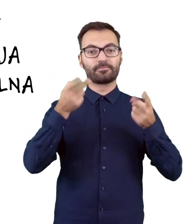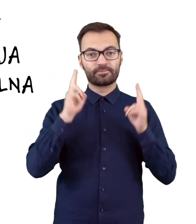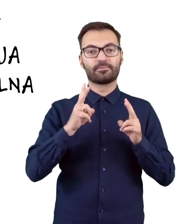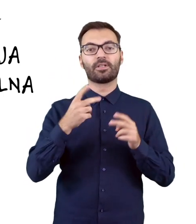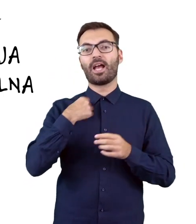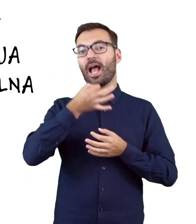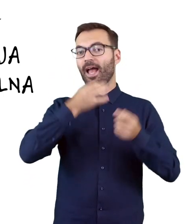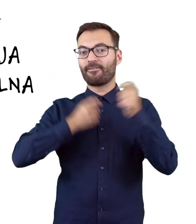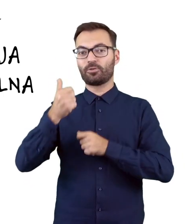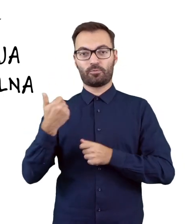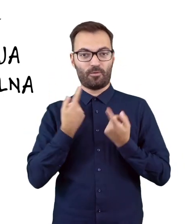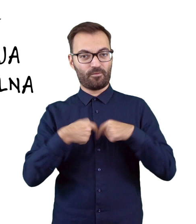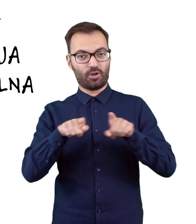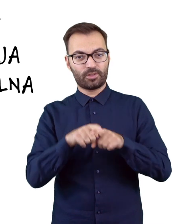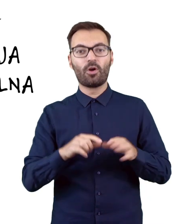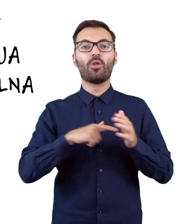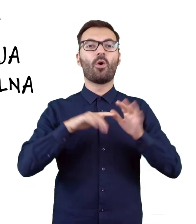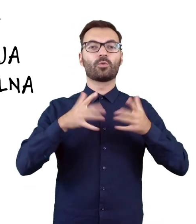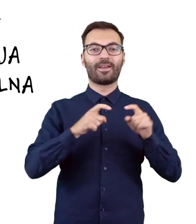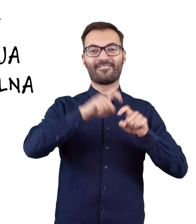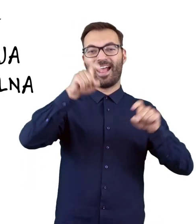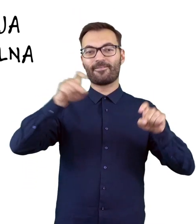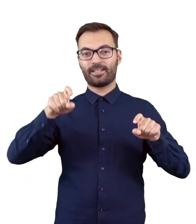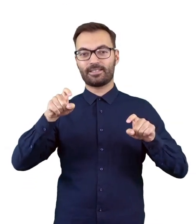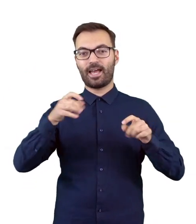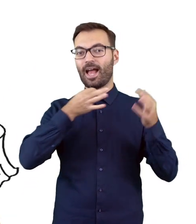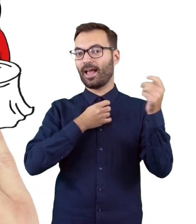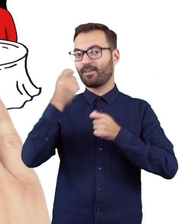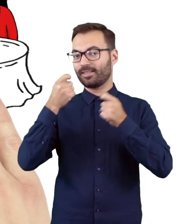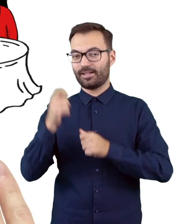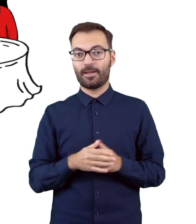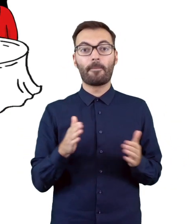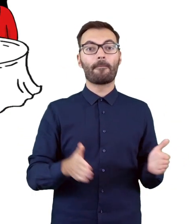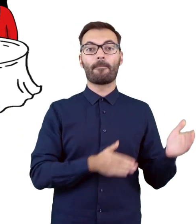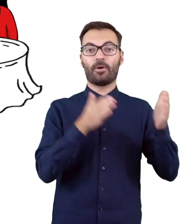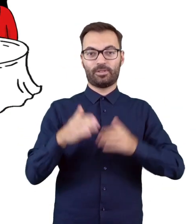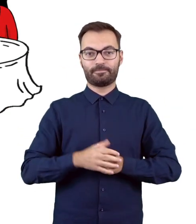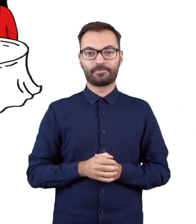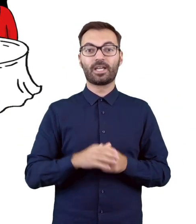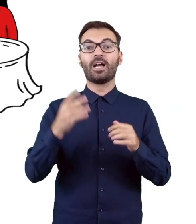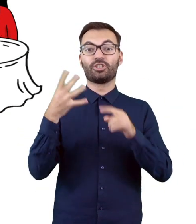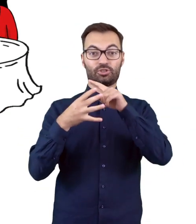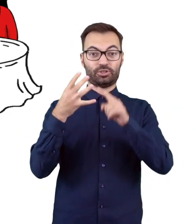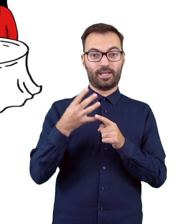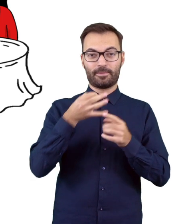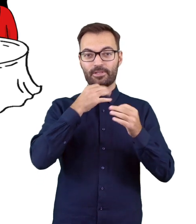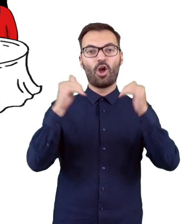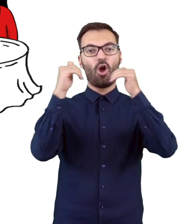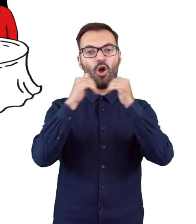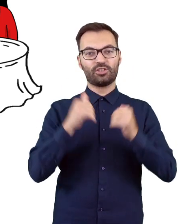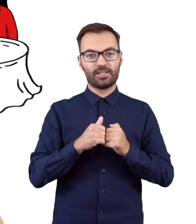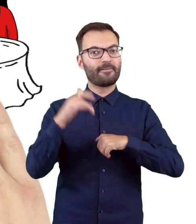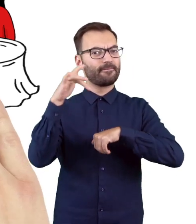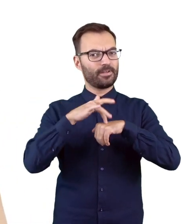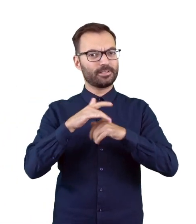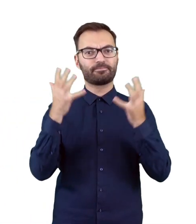wzięły udział w referendum, tak zwaną frekwencję referendalną. Następnie komisja ustala wynik głosowania oddzielnie dla każdego